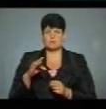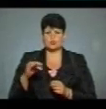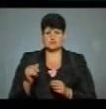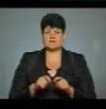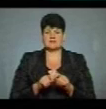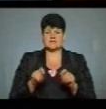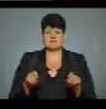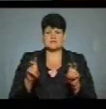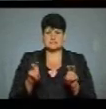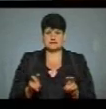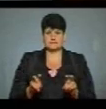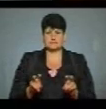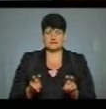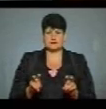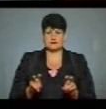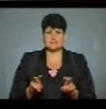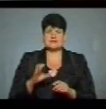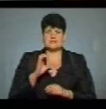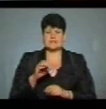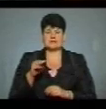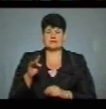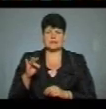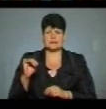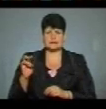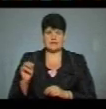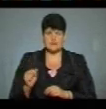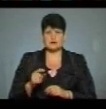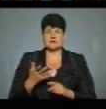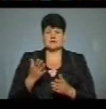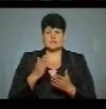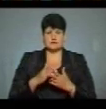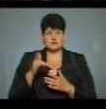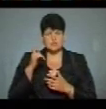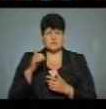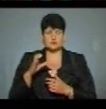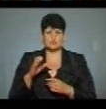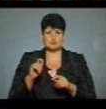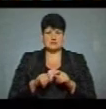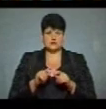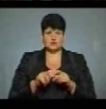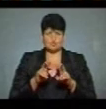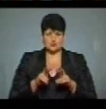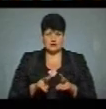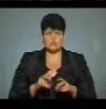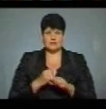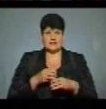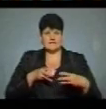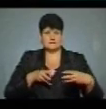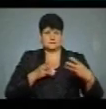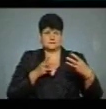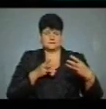відкриває засідання. З підозрюваним Сергієм Терендехою, який знаходиться в Чортківському слідчому ізоляторі, встановили